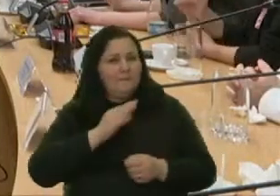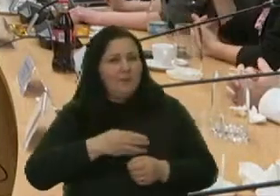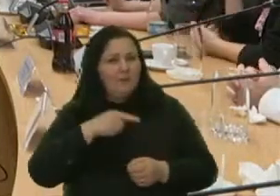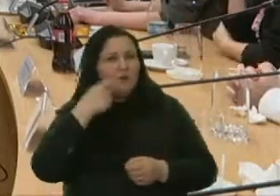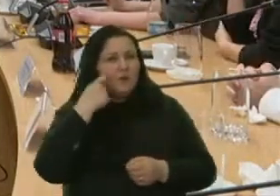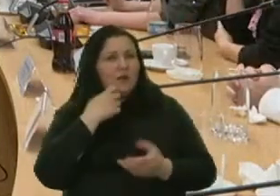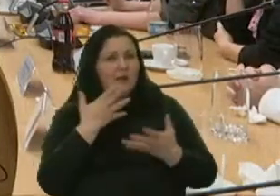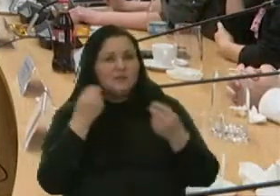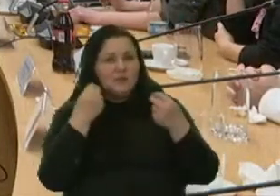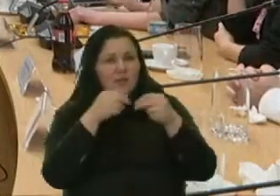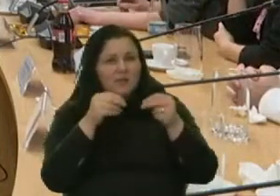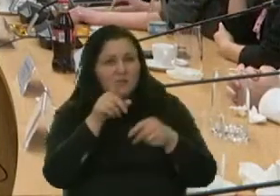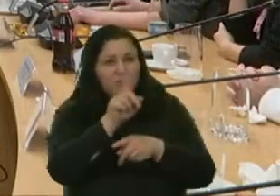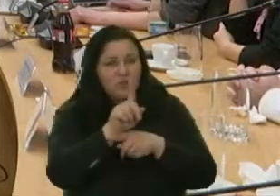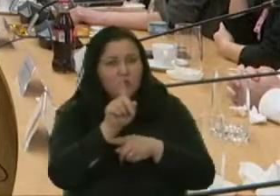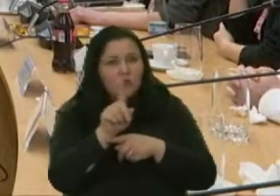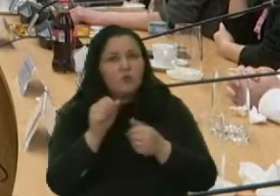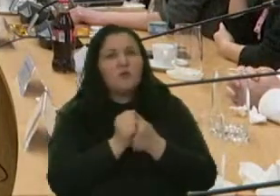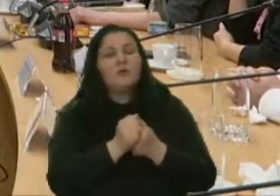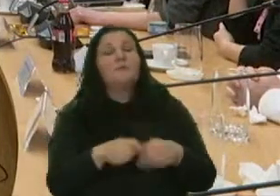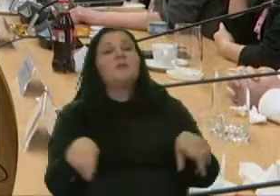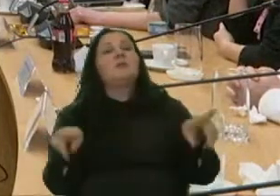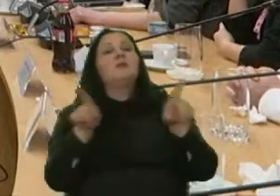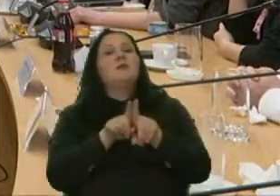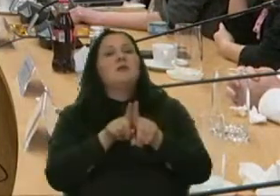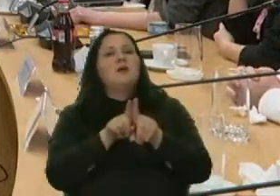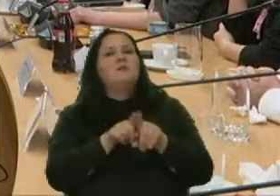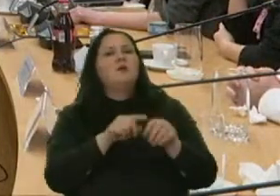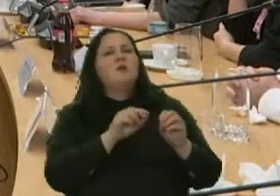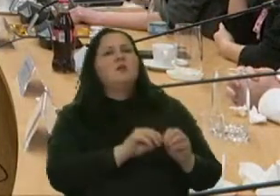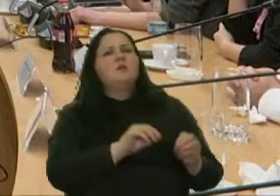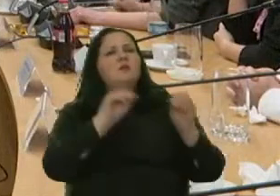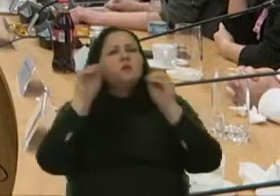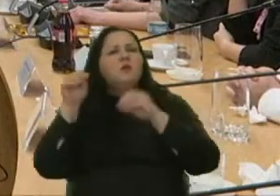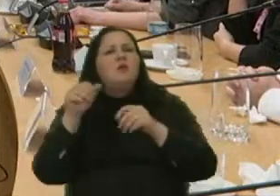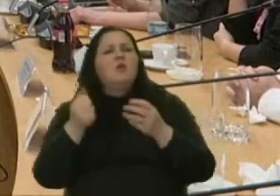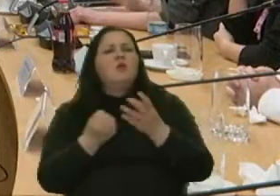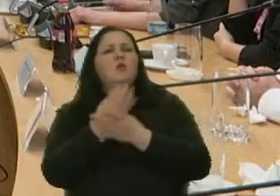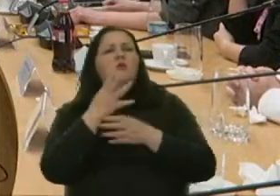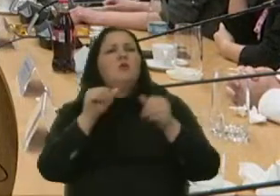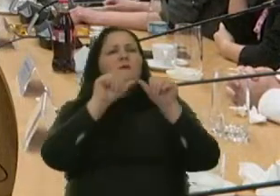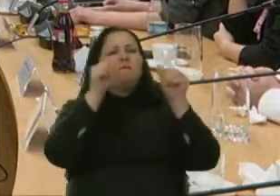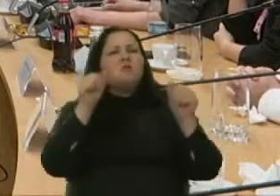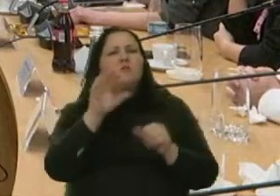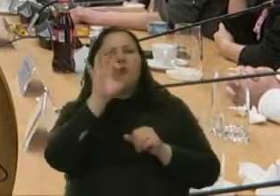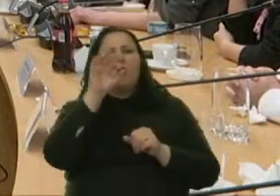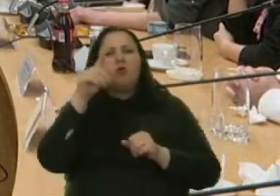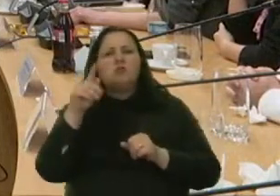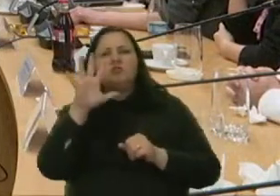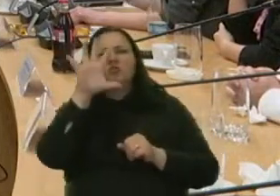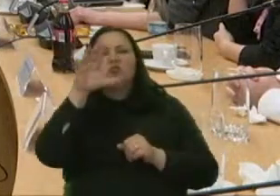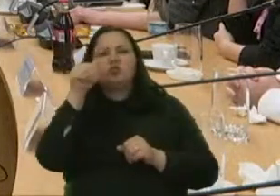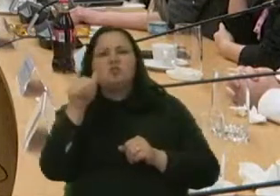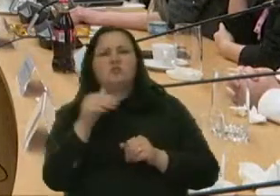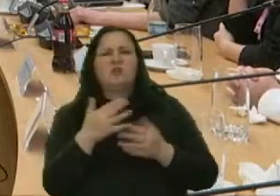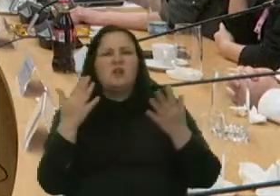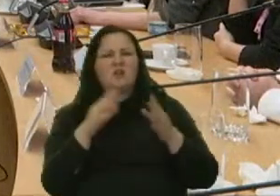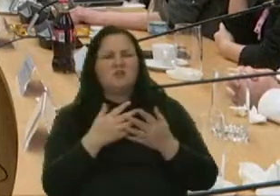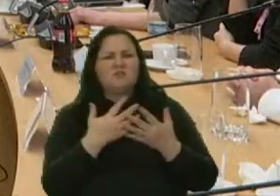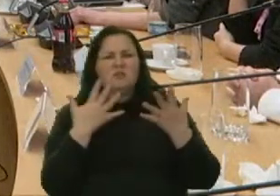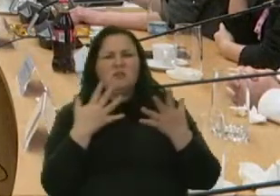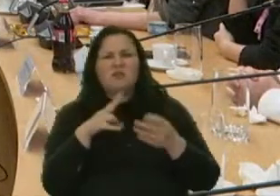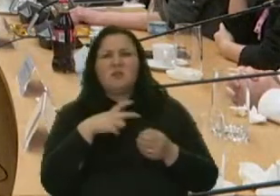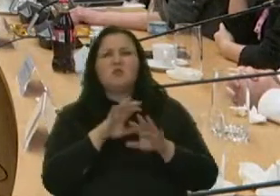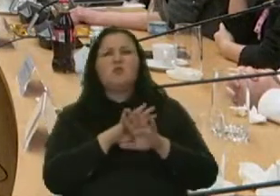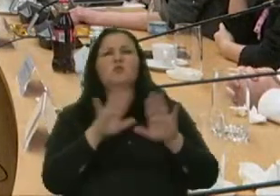aceste lucruri de asemenea ne ați trimis la o nouă formă a g51 care sincer în acest moment